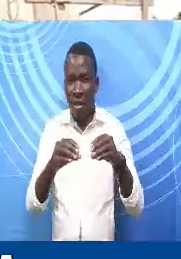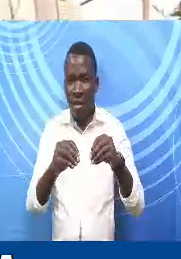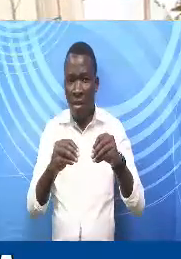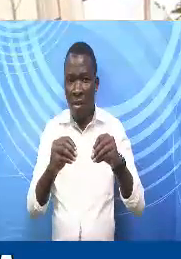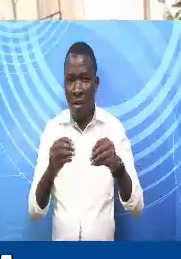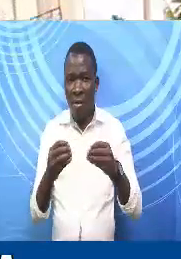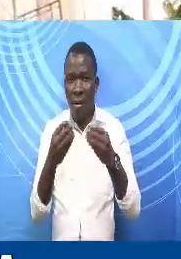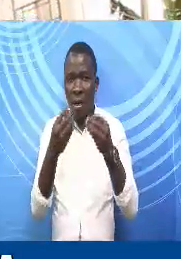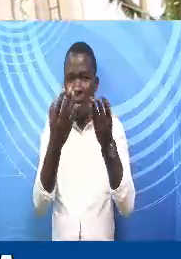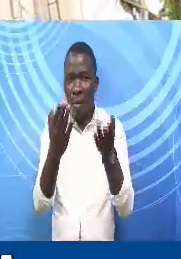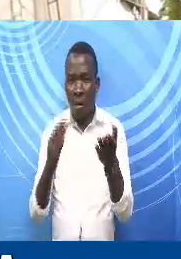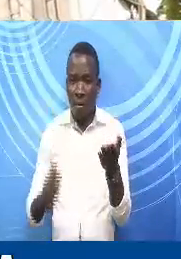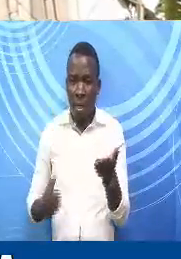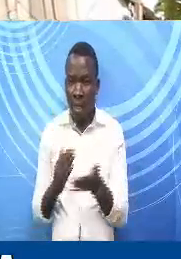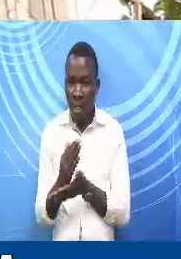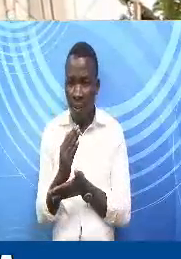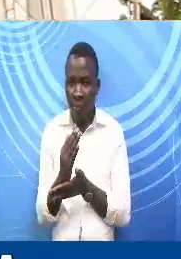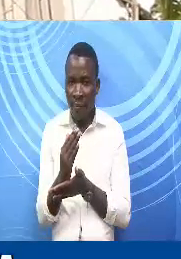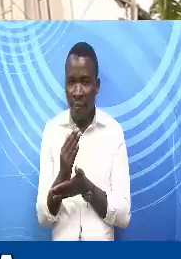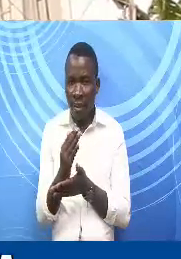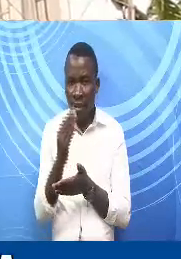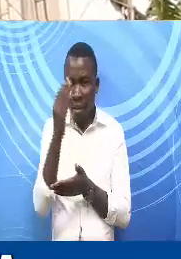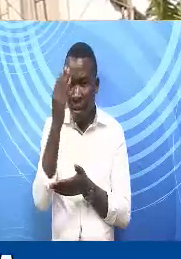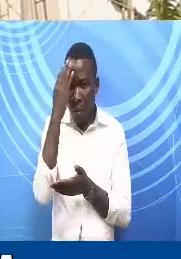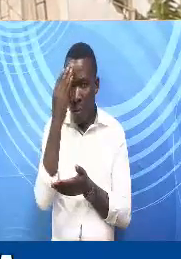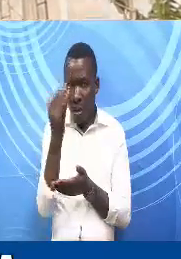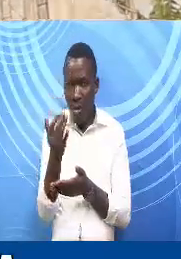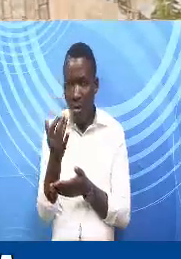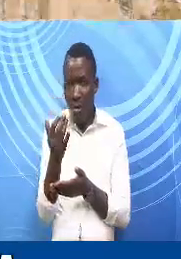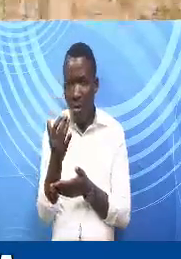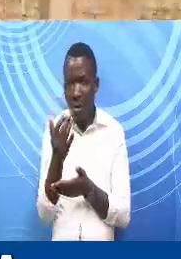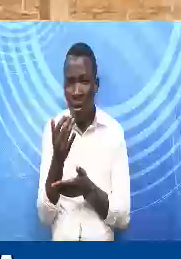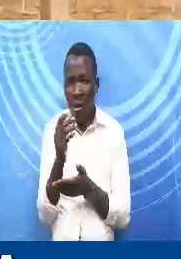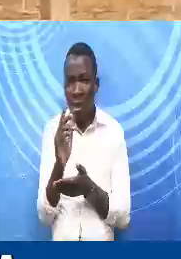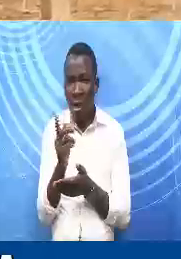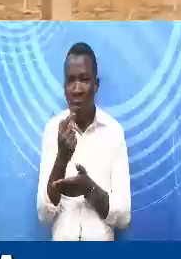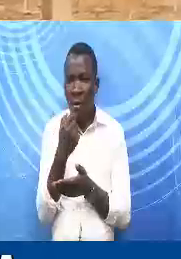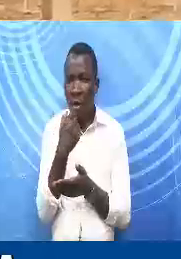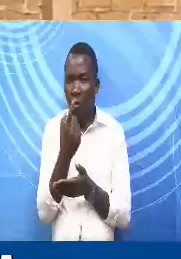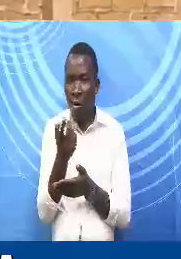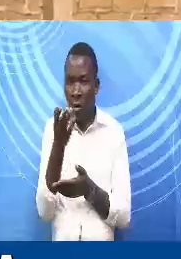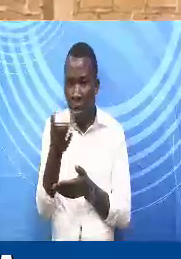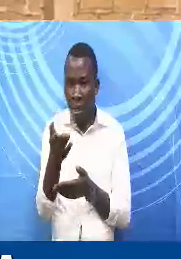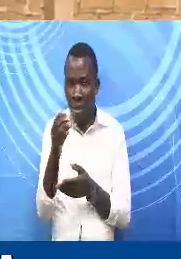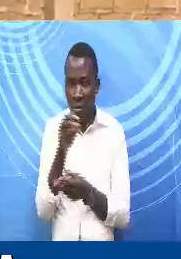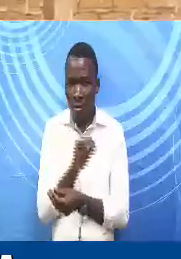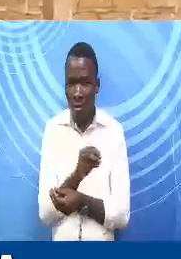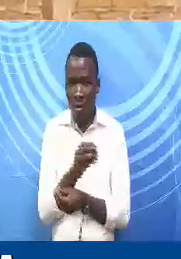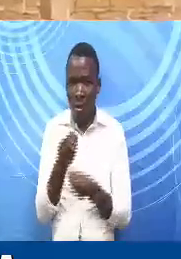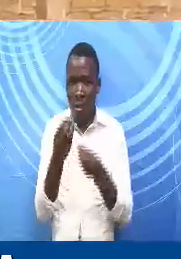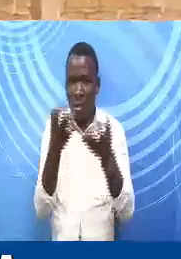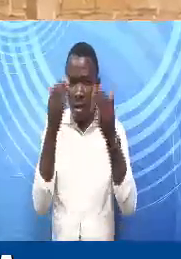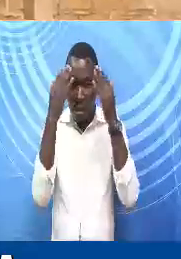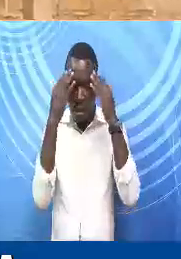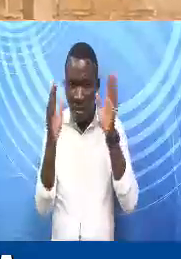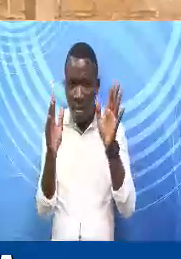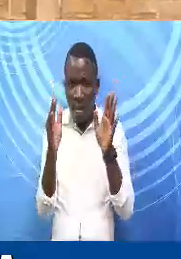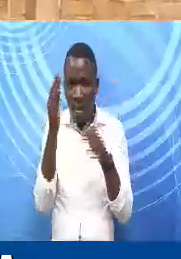uburenganzira nyine rero kubera ko ntabwo navuga hari byo yatanze simbizi kubera